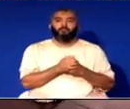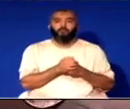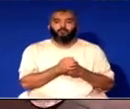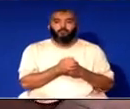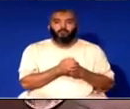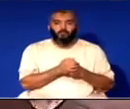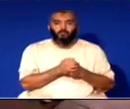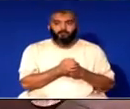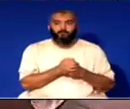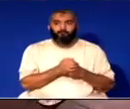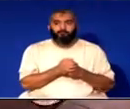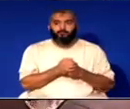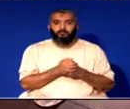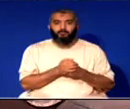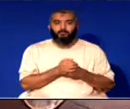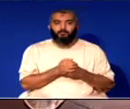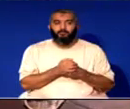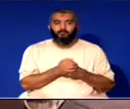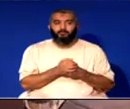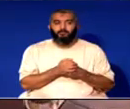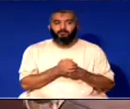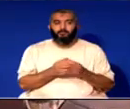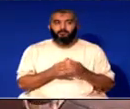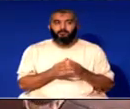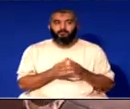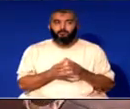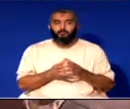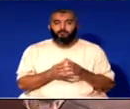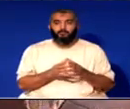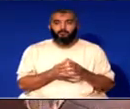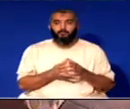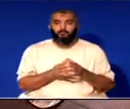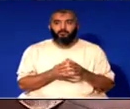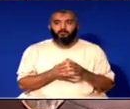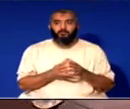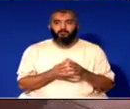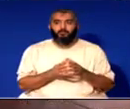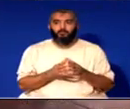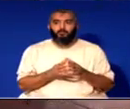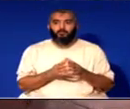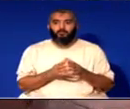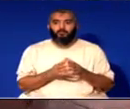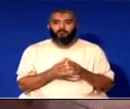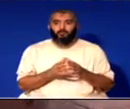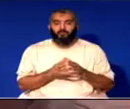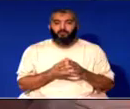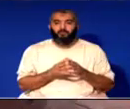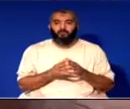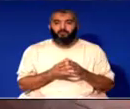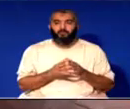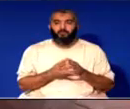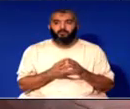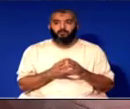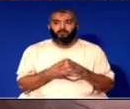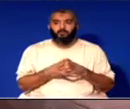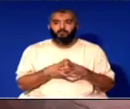كان الانسان قدرته مثلا تاع فطوره مثلا قيسها تاع مثلا تاع 20000، الوسط هو 10000 لكل وقت، تعطي 10000